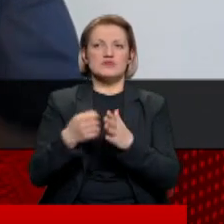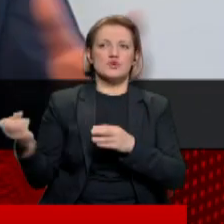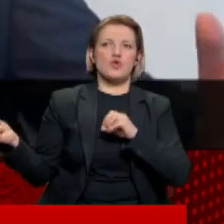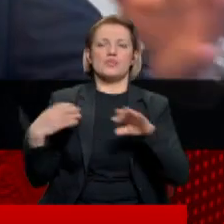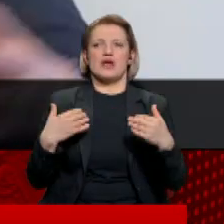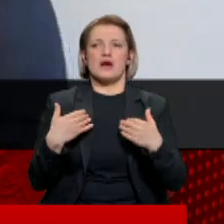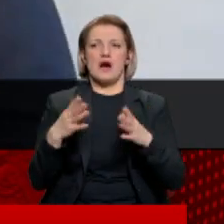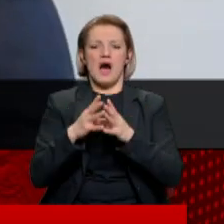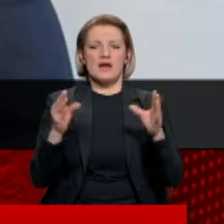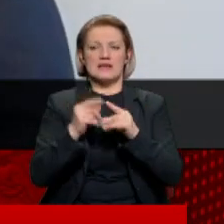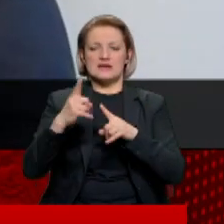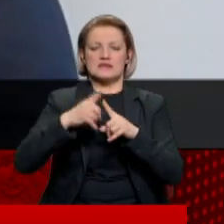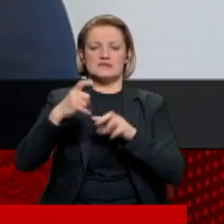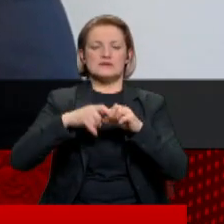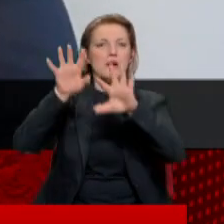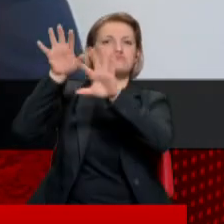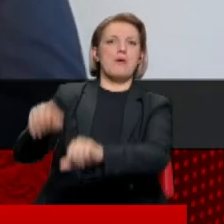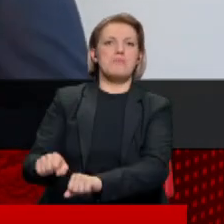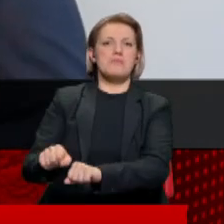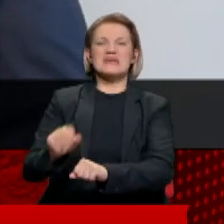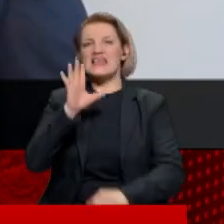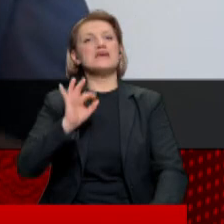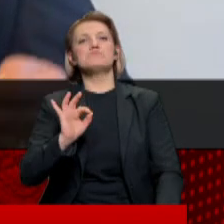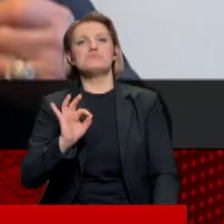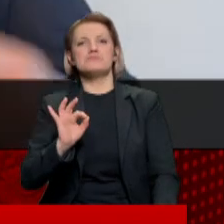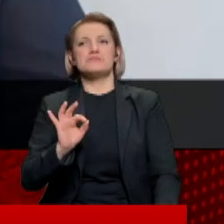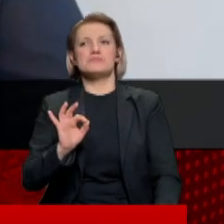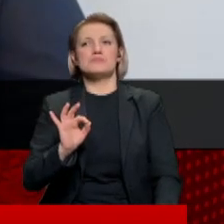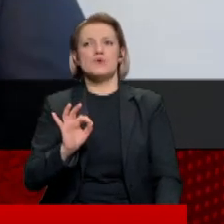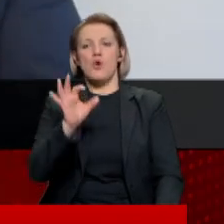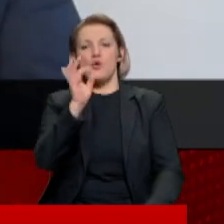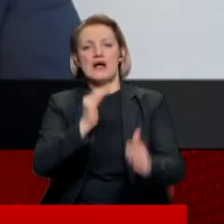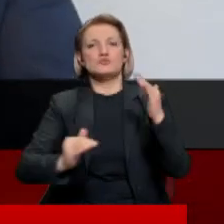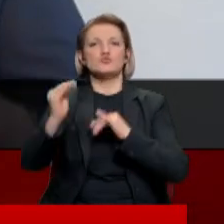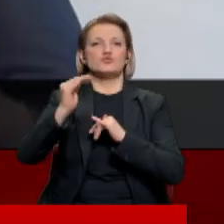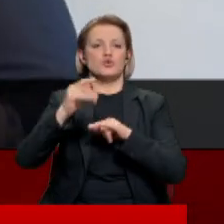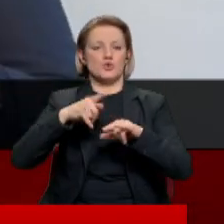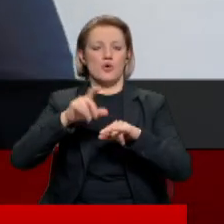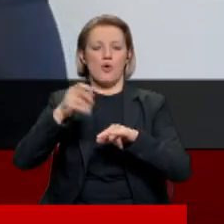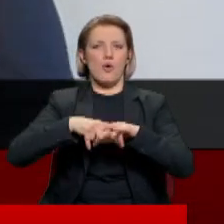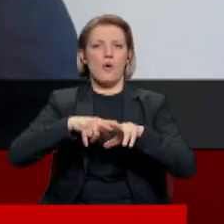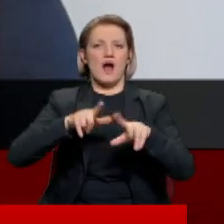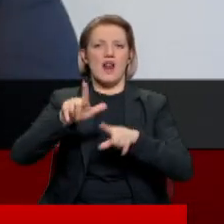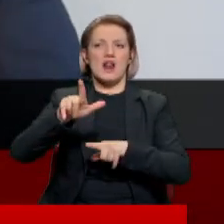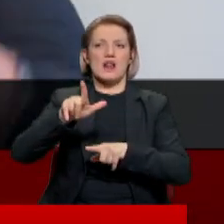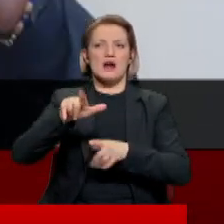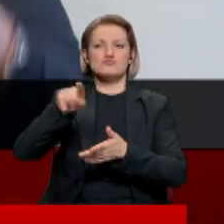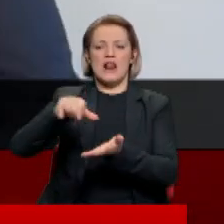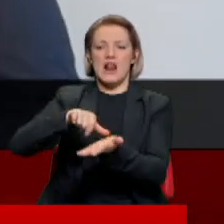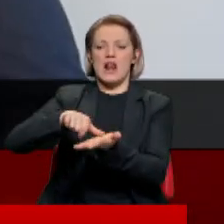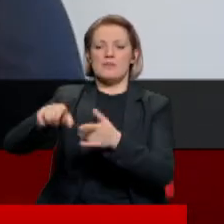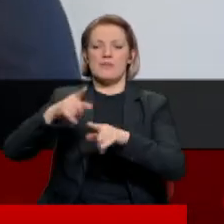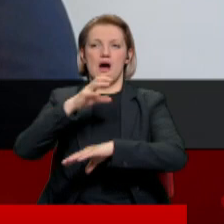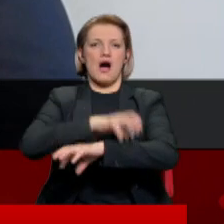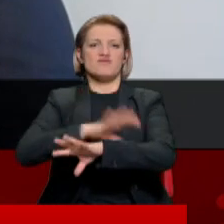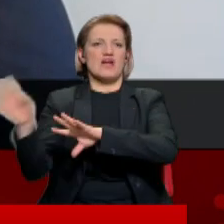Hop, Adana'da tır yakalanıyor. Kim? Olağanüstü hal var. Bunların tamamı AFAD'a,